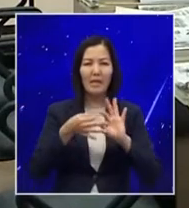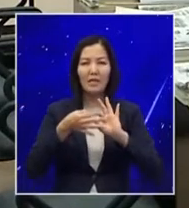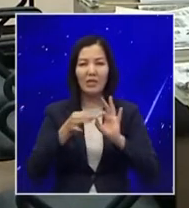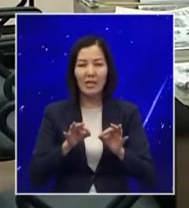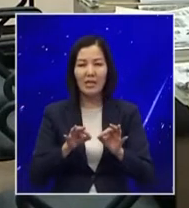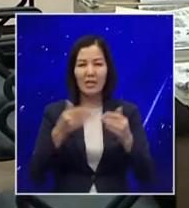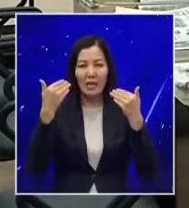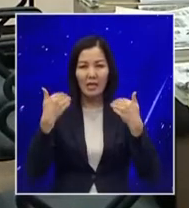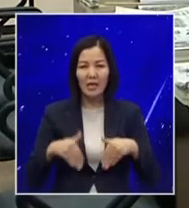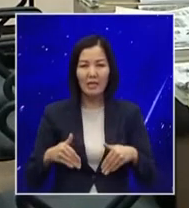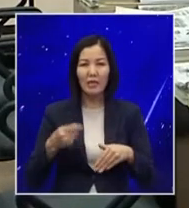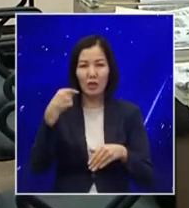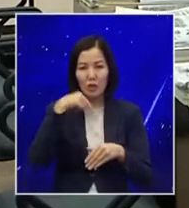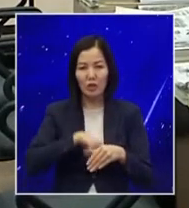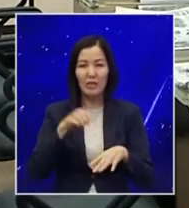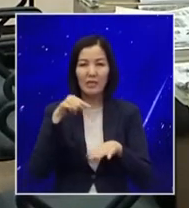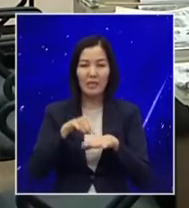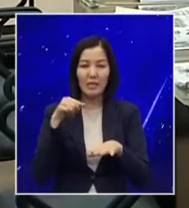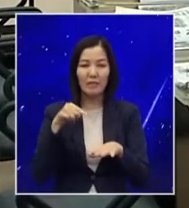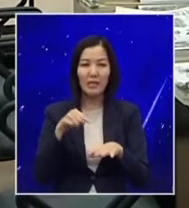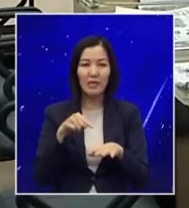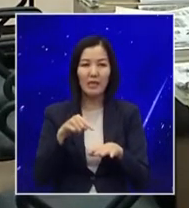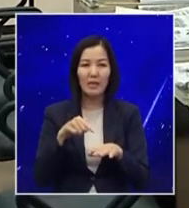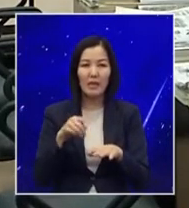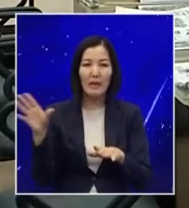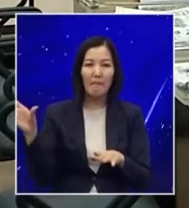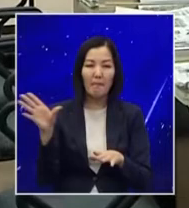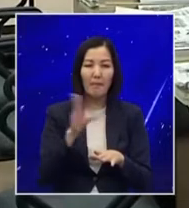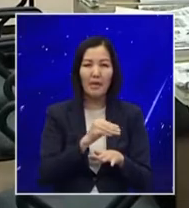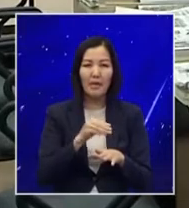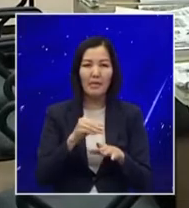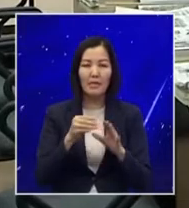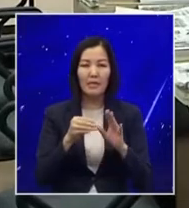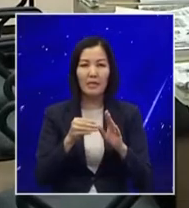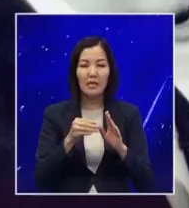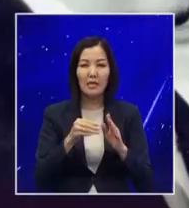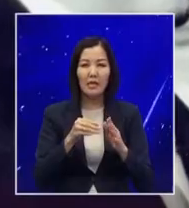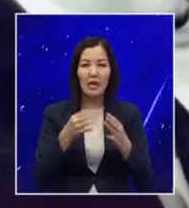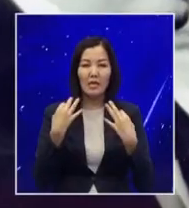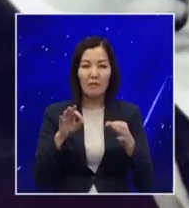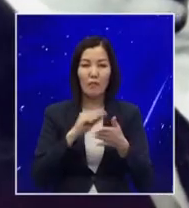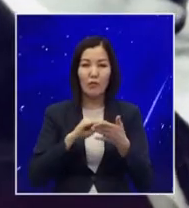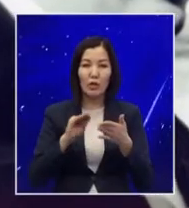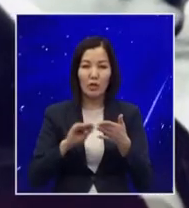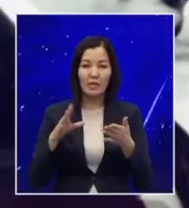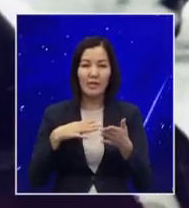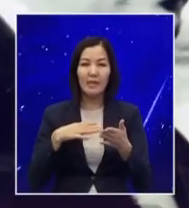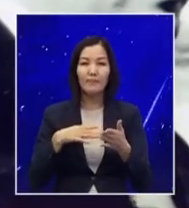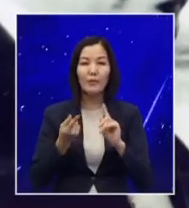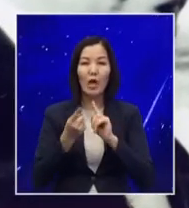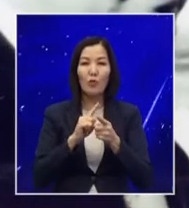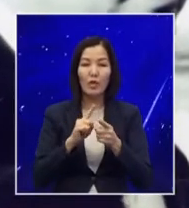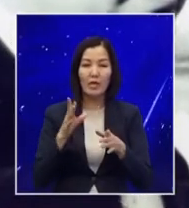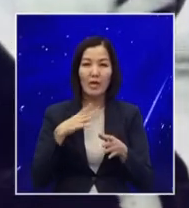бойындағы ішкі сыртқы сезімдерін соның бәрін жік-жіктеп ашып берген жазушы. Ол аударма жанрында да қалам